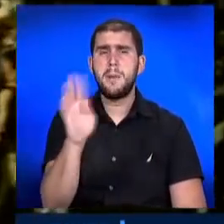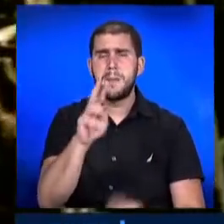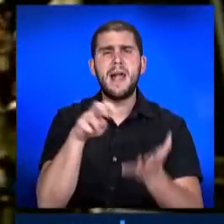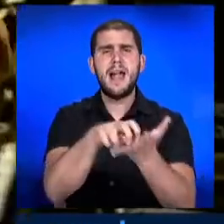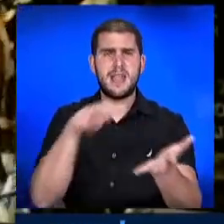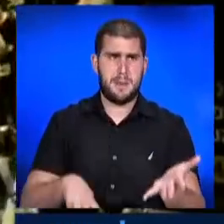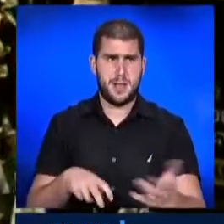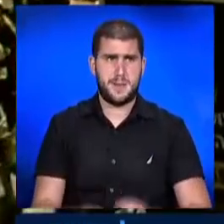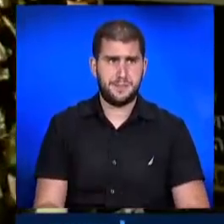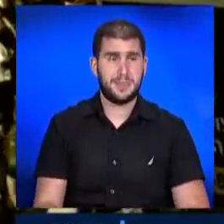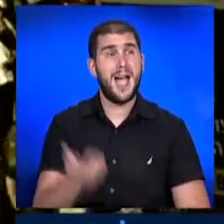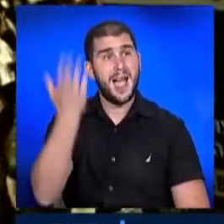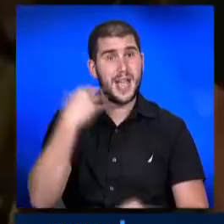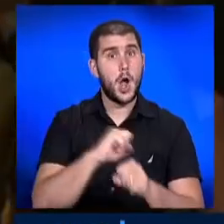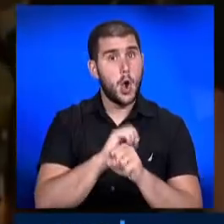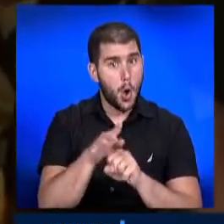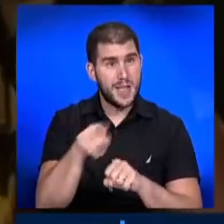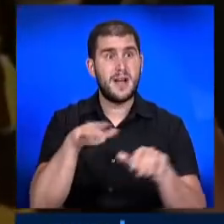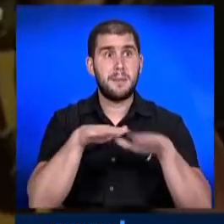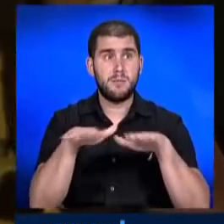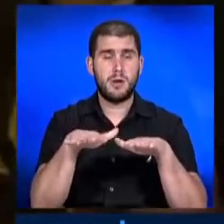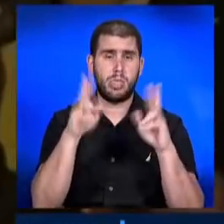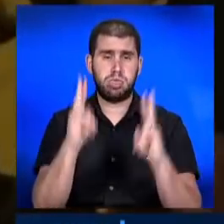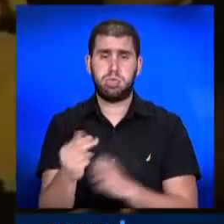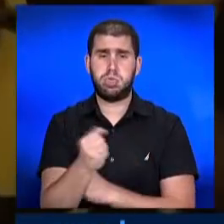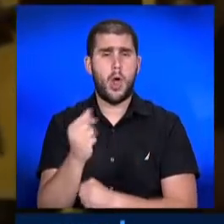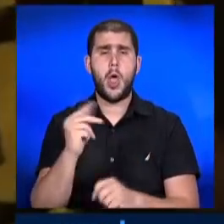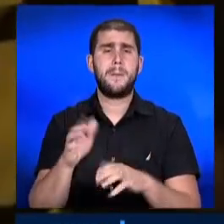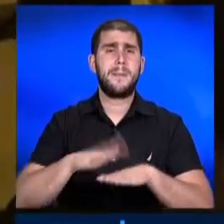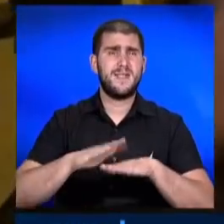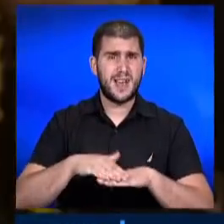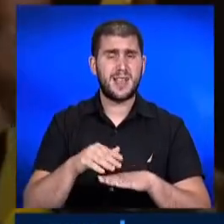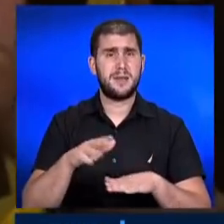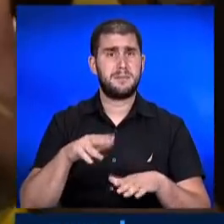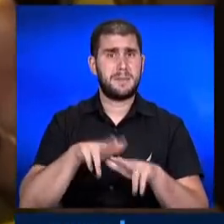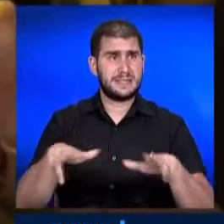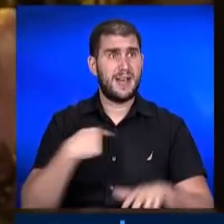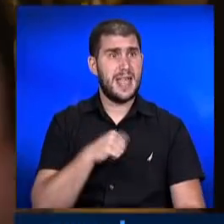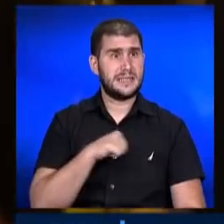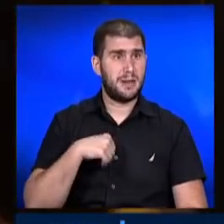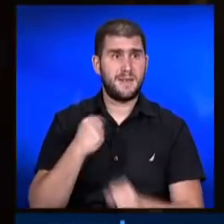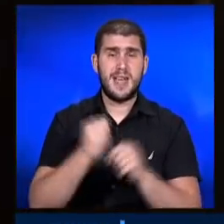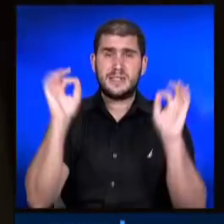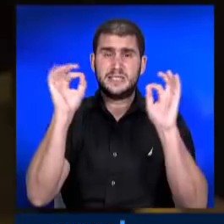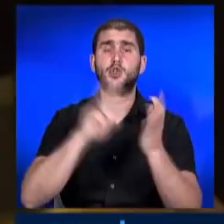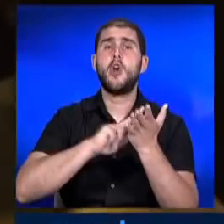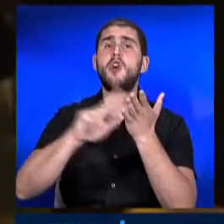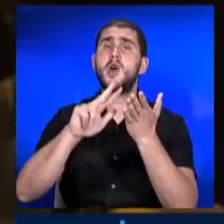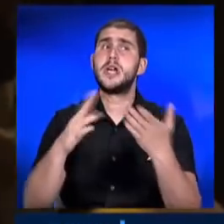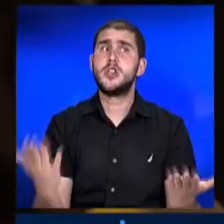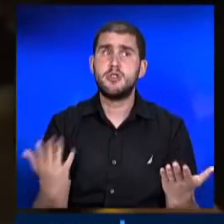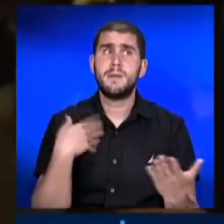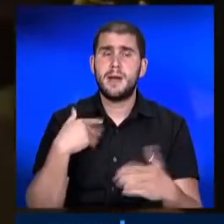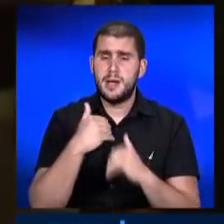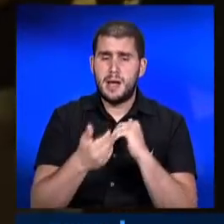להתפטר. הקורונה והממשל לא מתפקד במצב הנוכחי, אני עצמאי, אני לא עבדתי 3 חודשים, אין לי